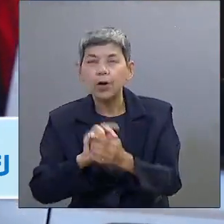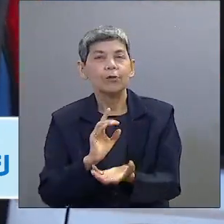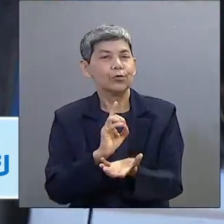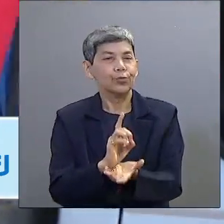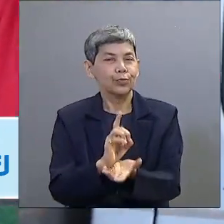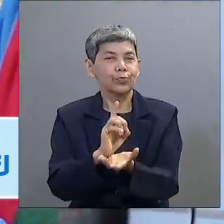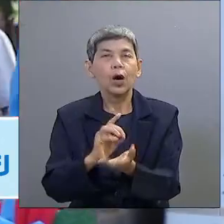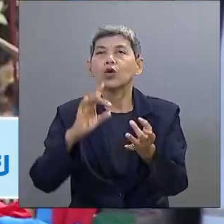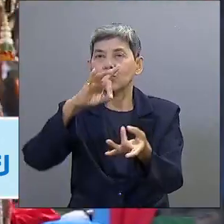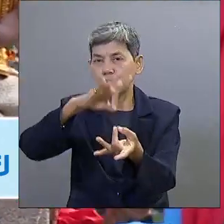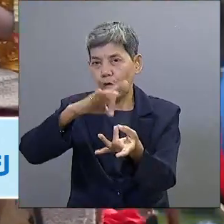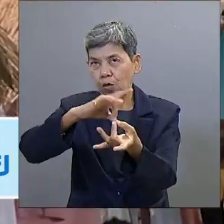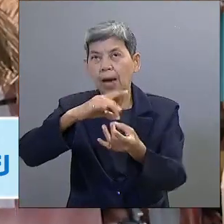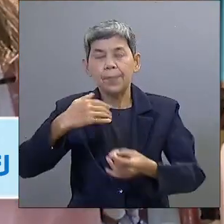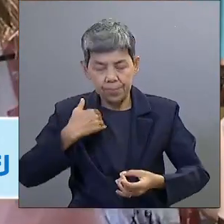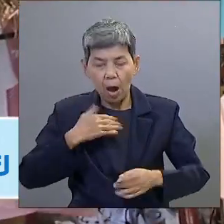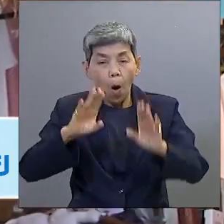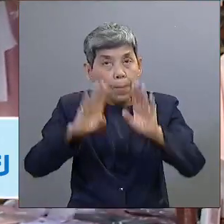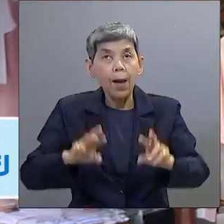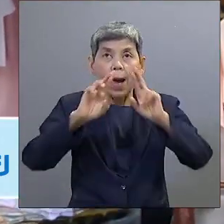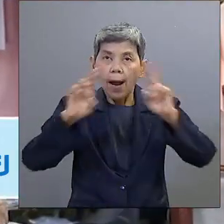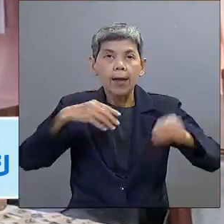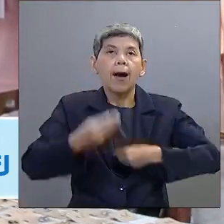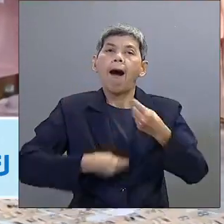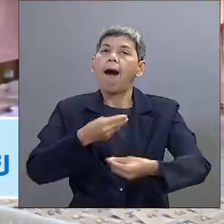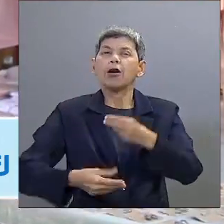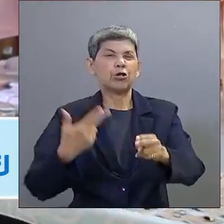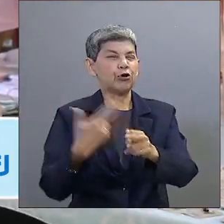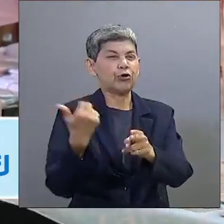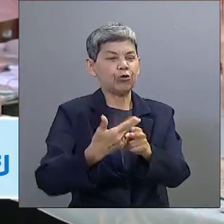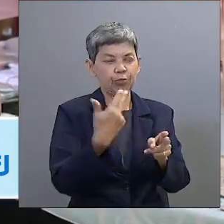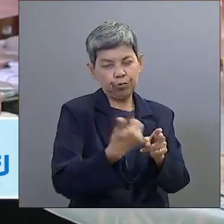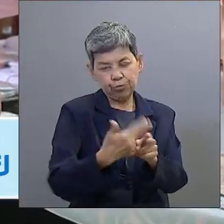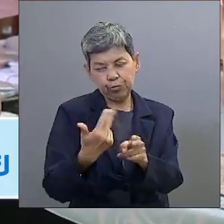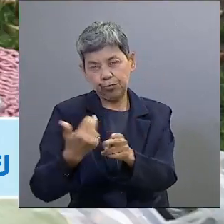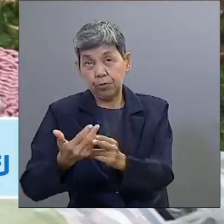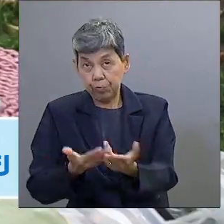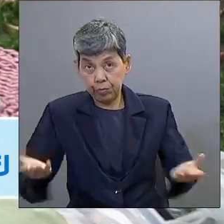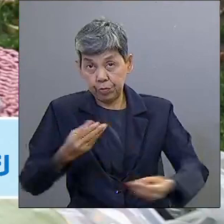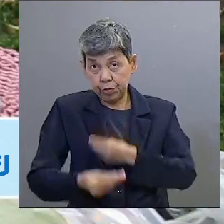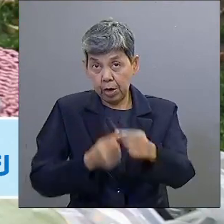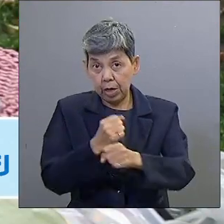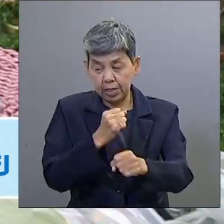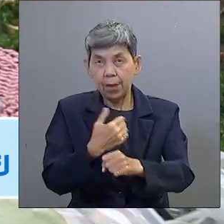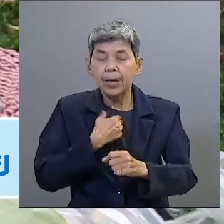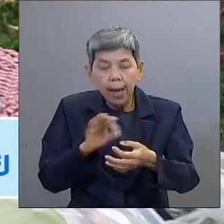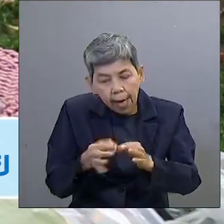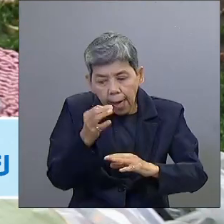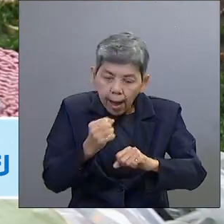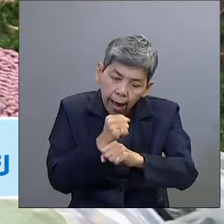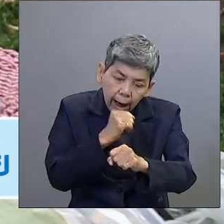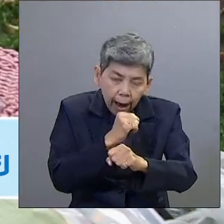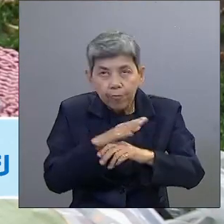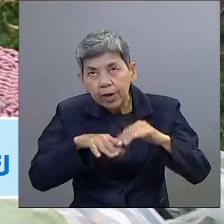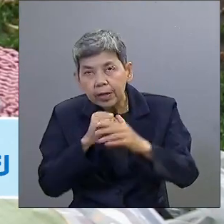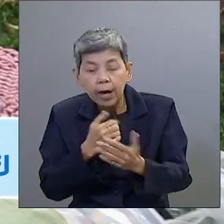ทงสุโขทัยค่ะเขามีการออกแบบร้านผลิตภัณฑ์ที่ขึ้นชื่อของจังหวัดสุโขทัยด้วยมีการทำกิจกรรม DIY รวมไปถึงการ